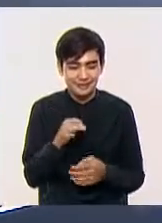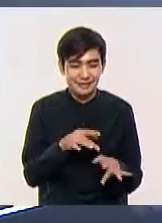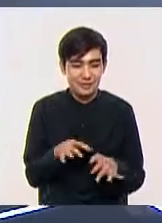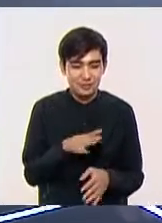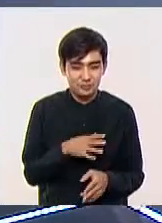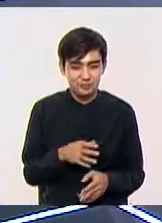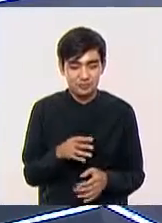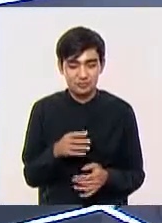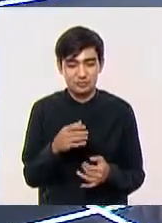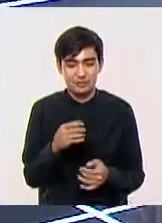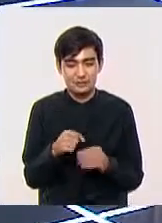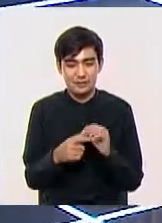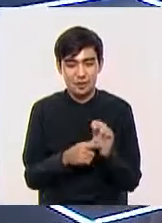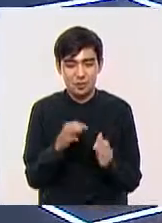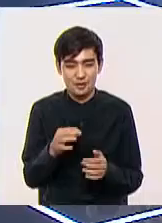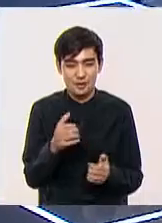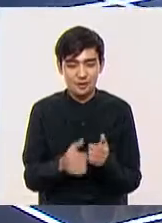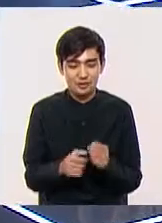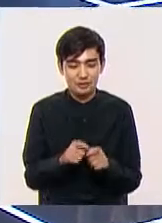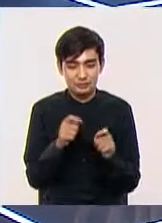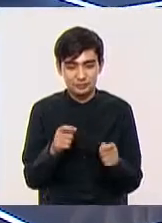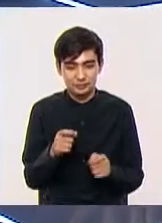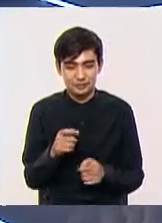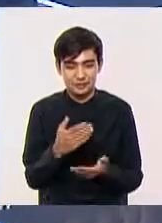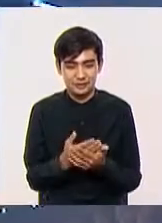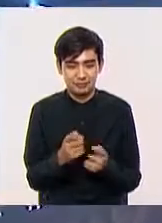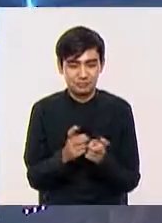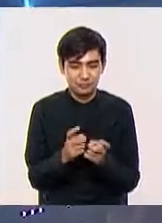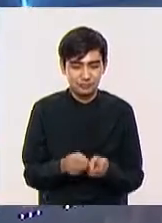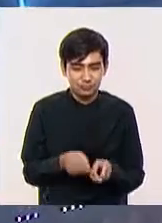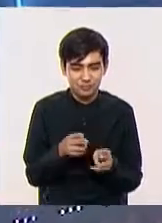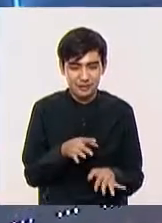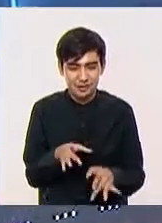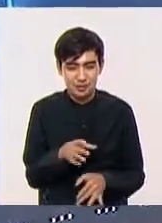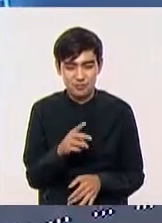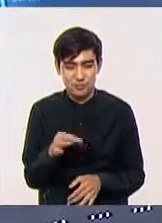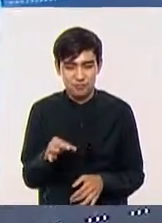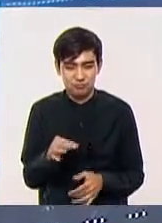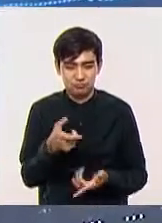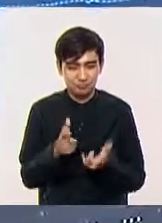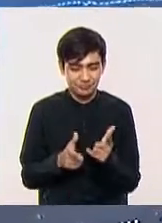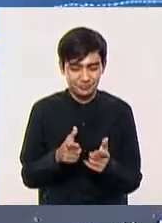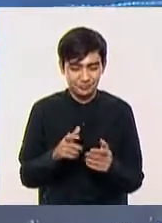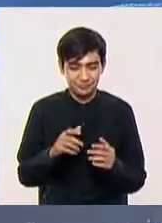делами по будням в 17:00. Каждый выпуск строится на разборе уголовного материала по мотивам реального преступления.